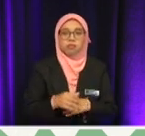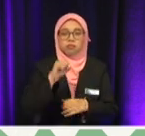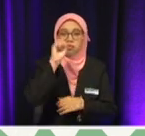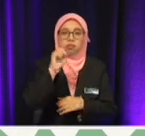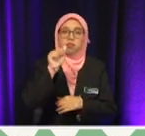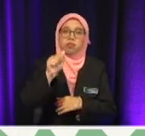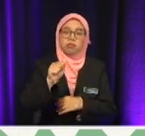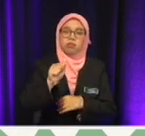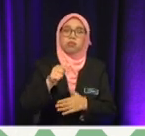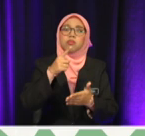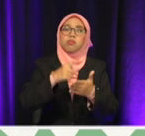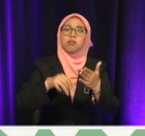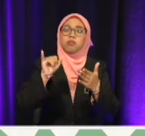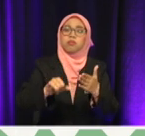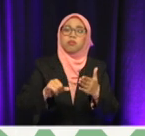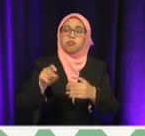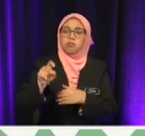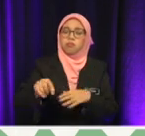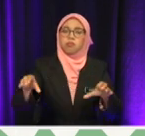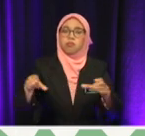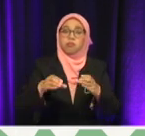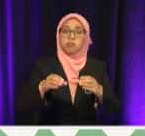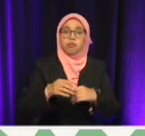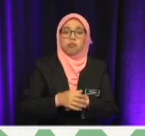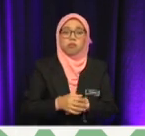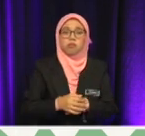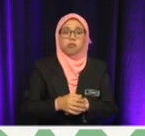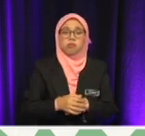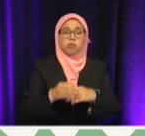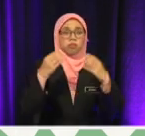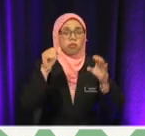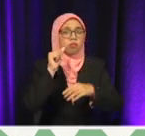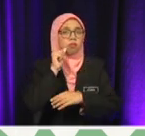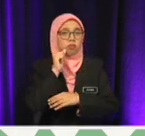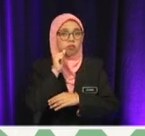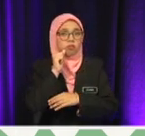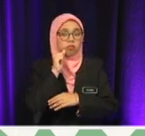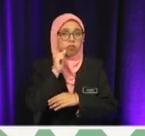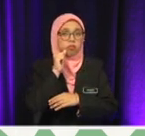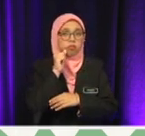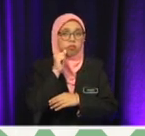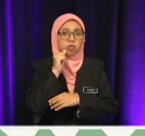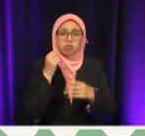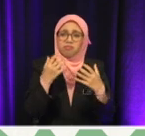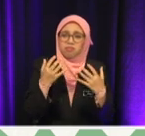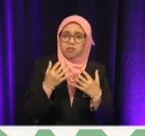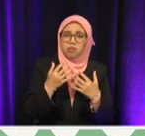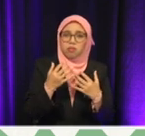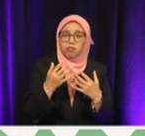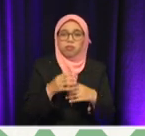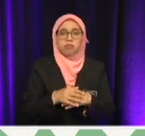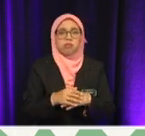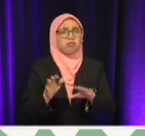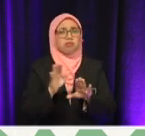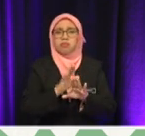nyatakan tindakan yang perlu dilakukan oleh Cikgu Asma. Adakah Cikgu Asma perlu berasa panik? No, Cikgu Asma tak boleh berasa